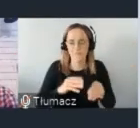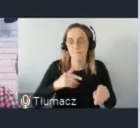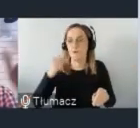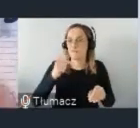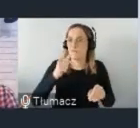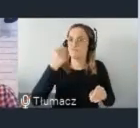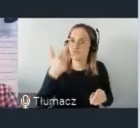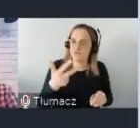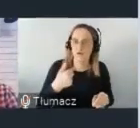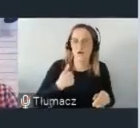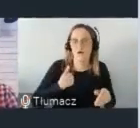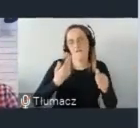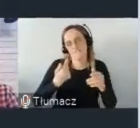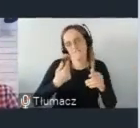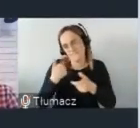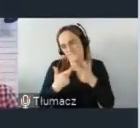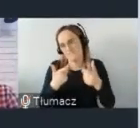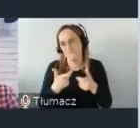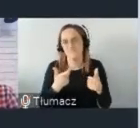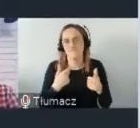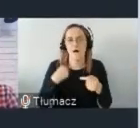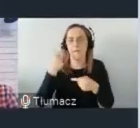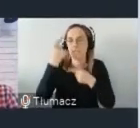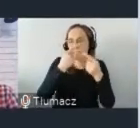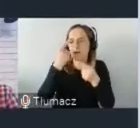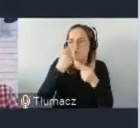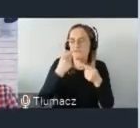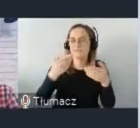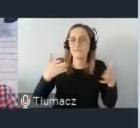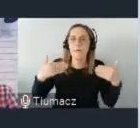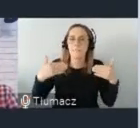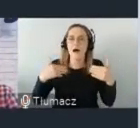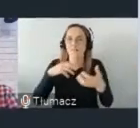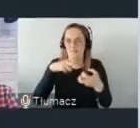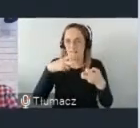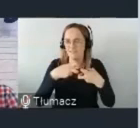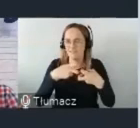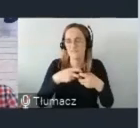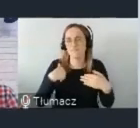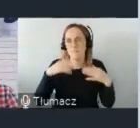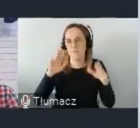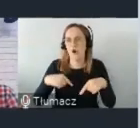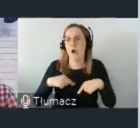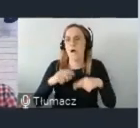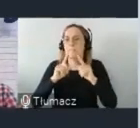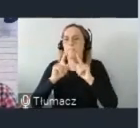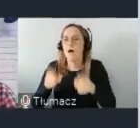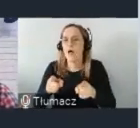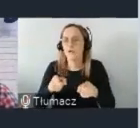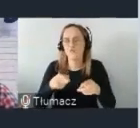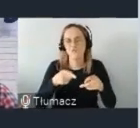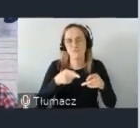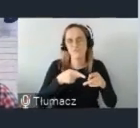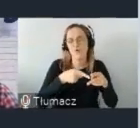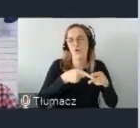ale nie wyszedł. Jeżeli myślę o wirtualnych spacerach, to mogę wam polecić mnóstwo narzędzi, w których